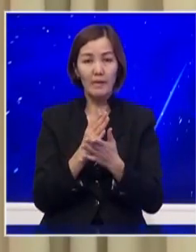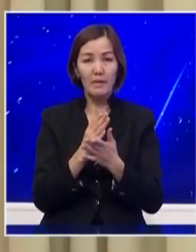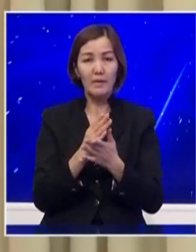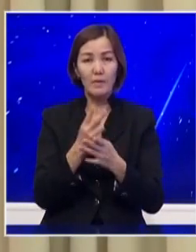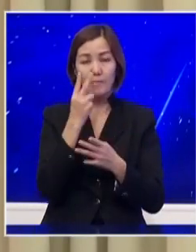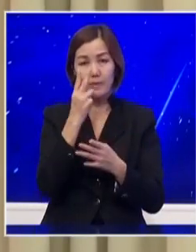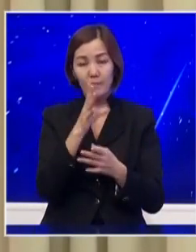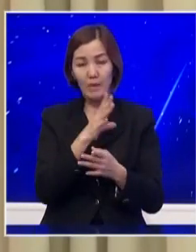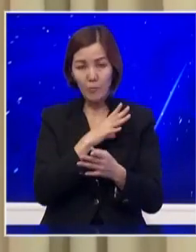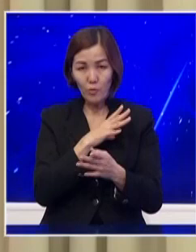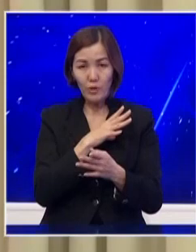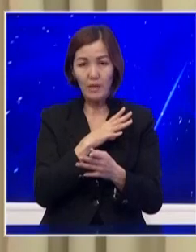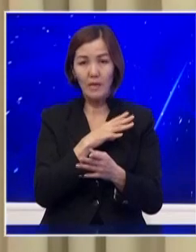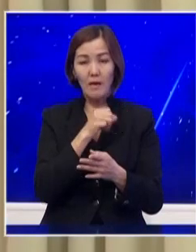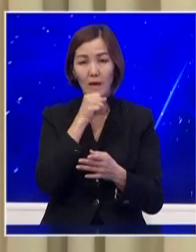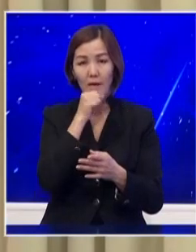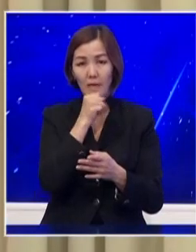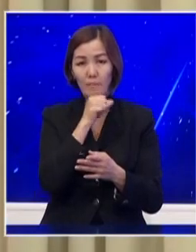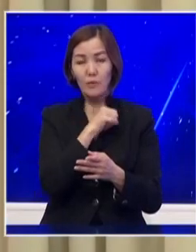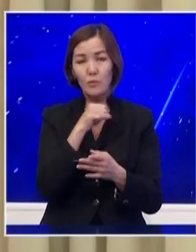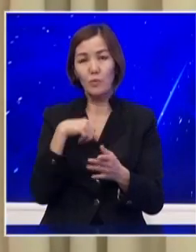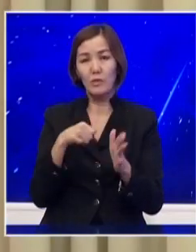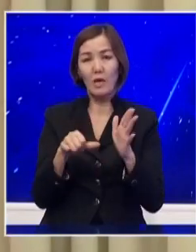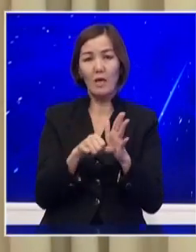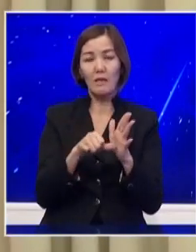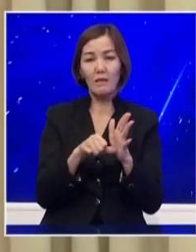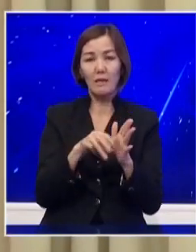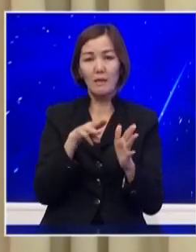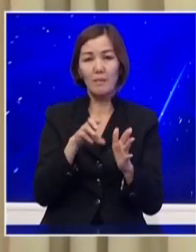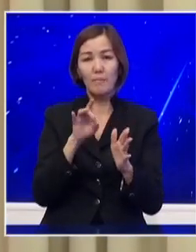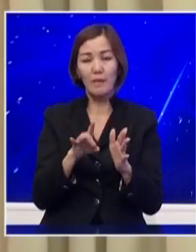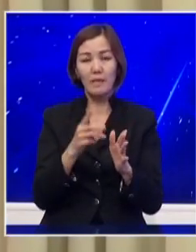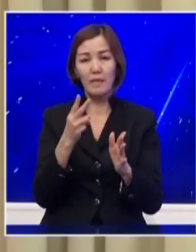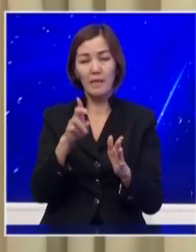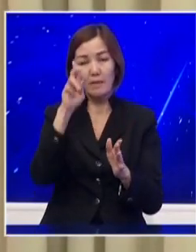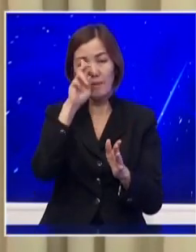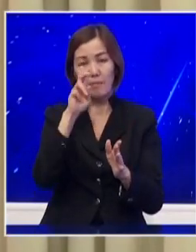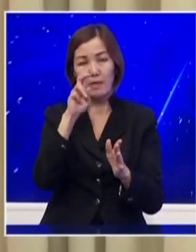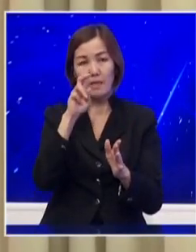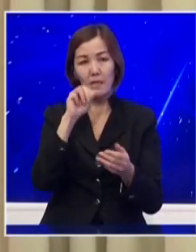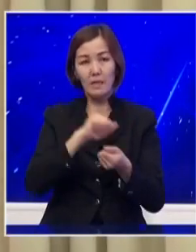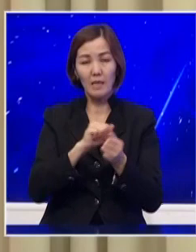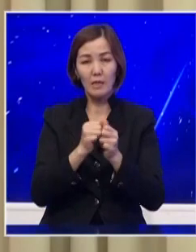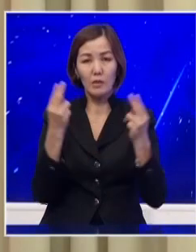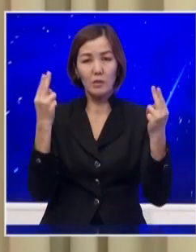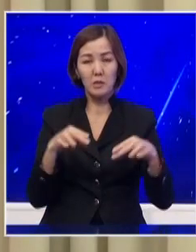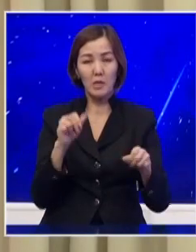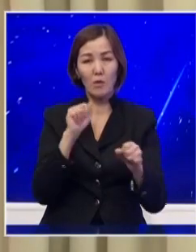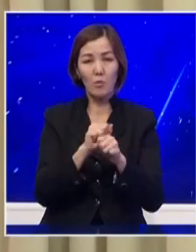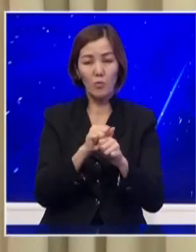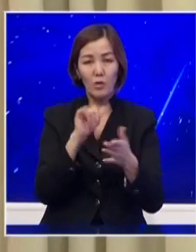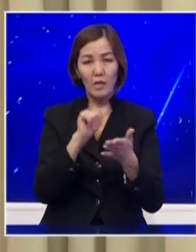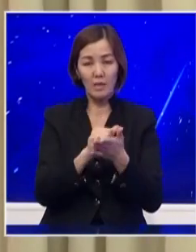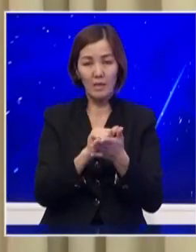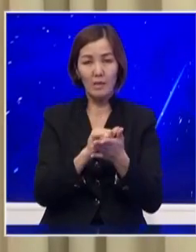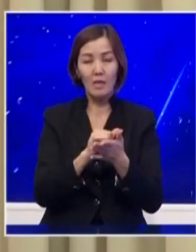бар. Райымбек атамыз өз бастап екі елдің арасында шекаратас орнатқа деген. Соны іздеп бардық